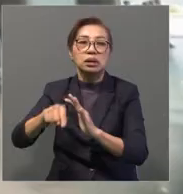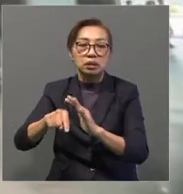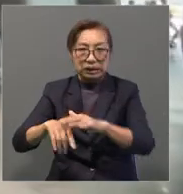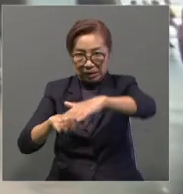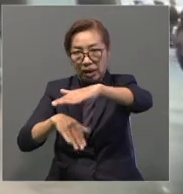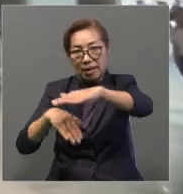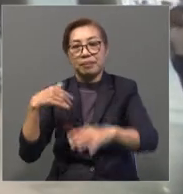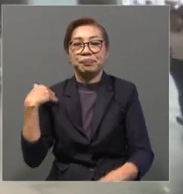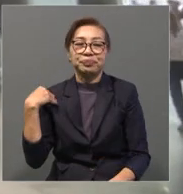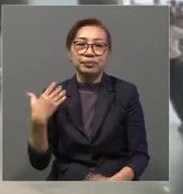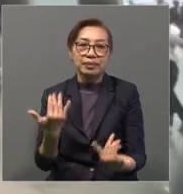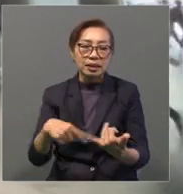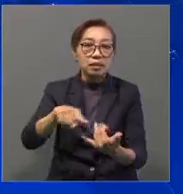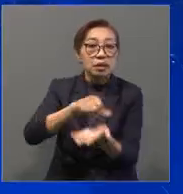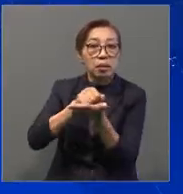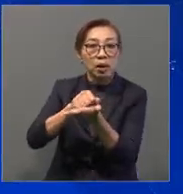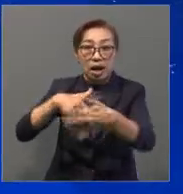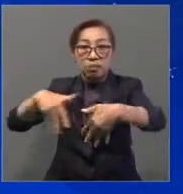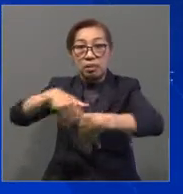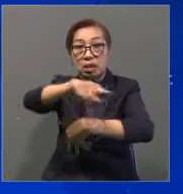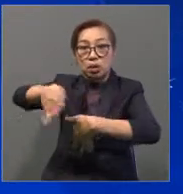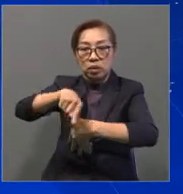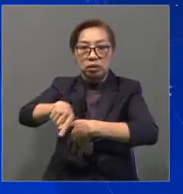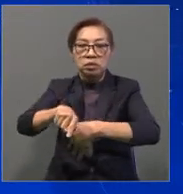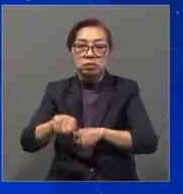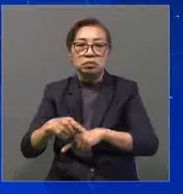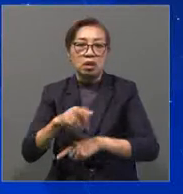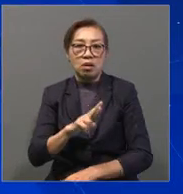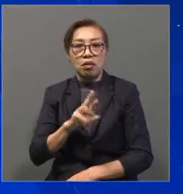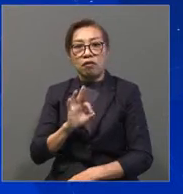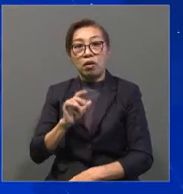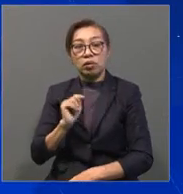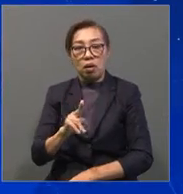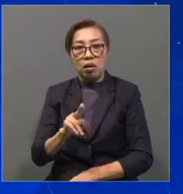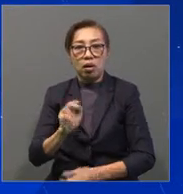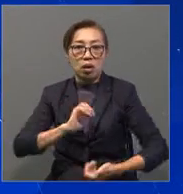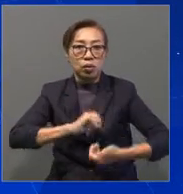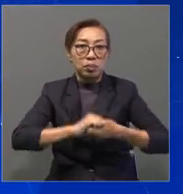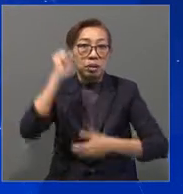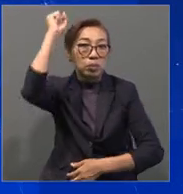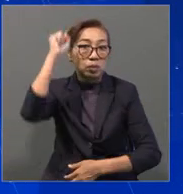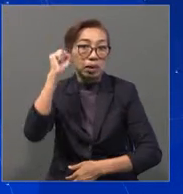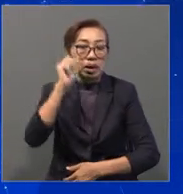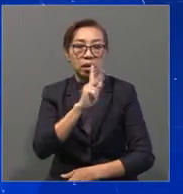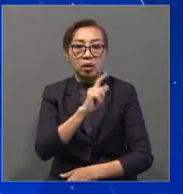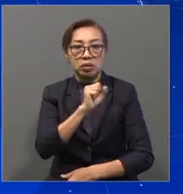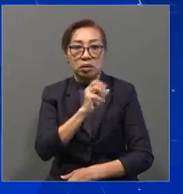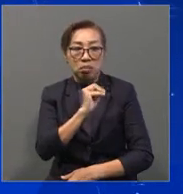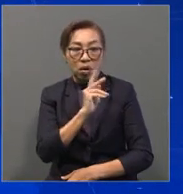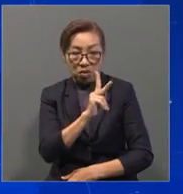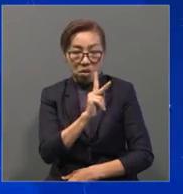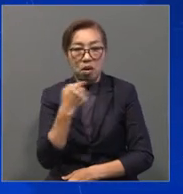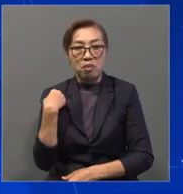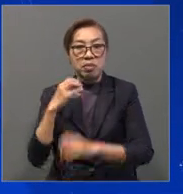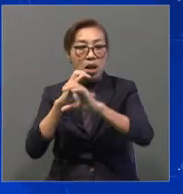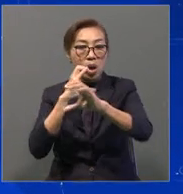เดินค่ะและก็เพื่อเป็นการอำนวยความสะดวกพี่น้องประชาชนนะครับการรถไฟแห่งประเทศไทยกับร่วมกับขสมกจัดรถ shuttle